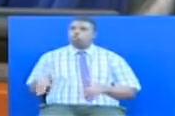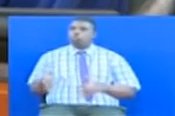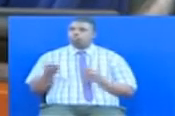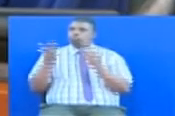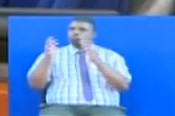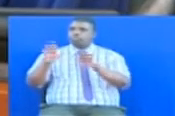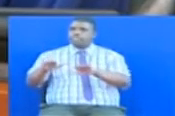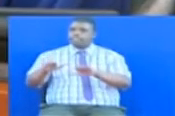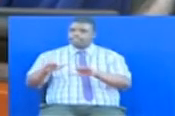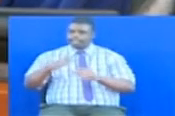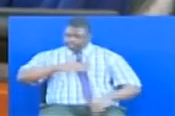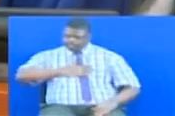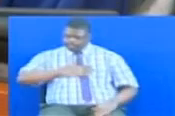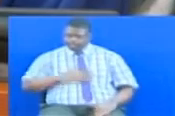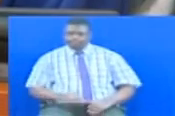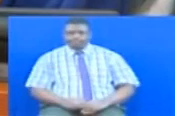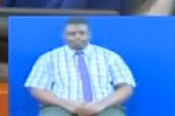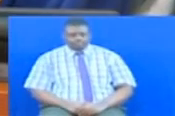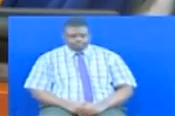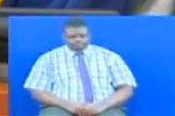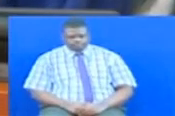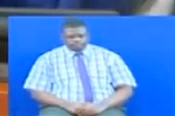awabariki.